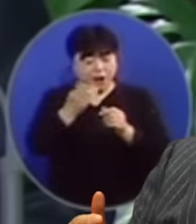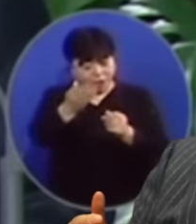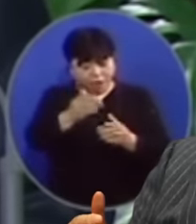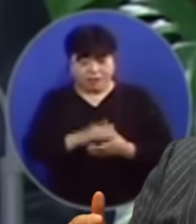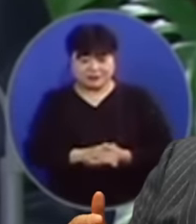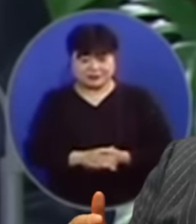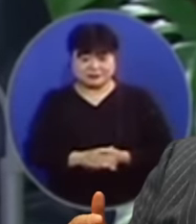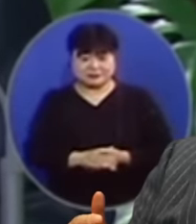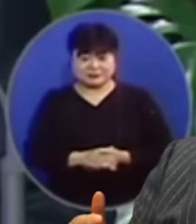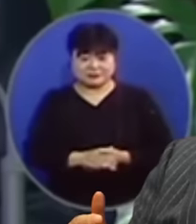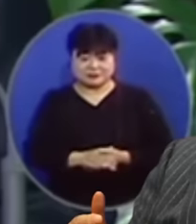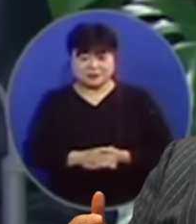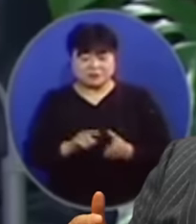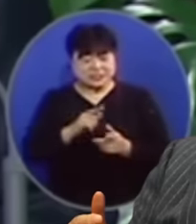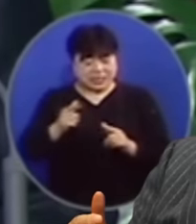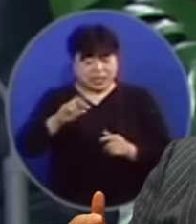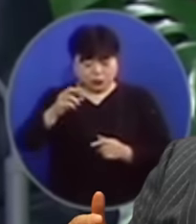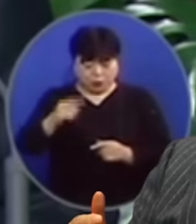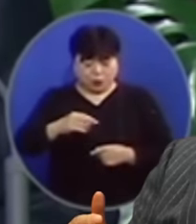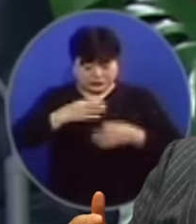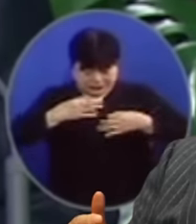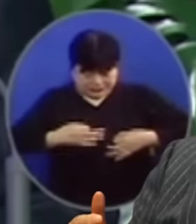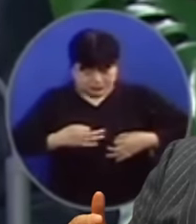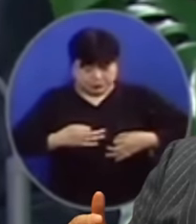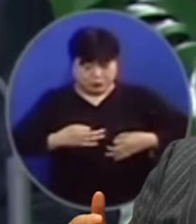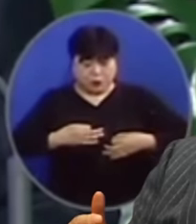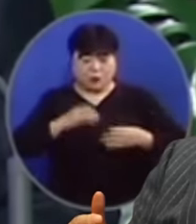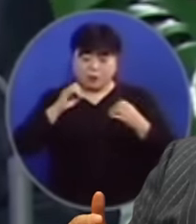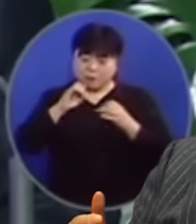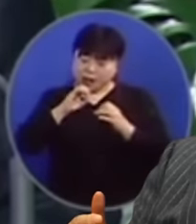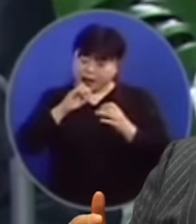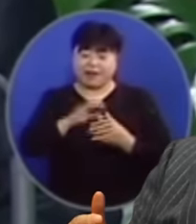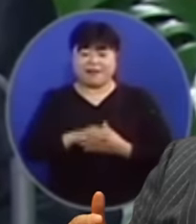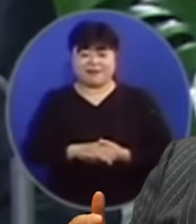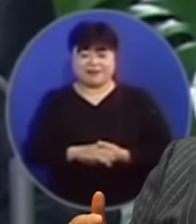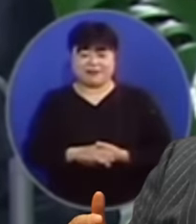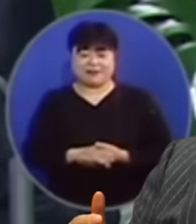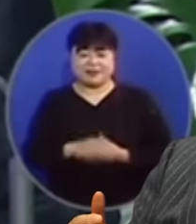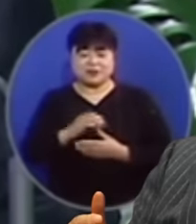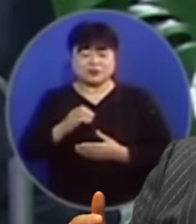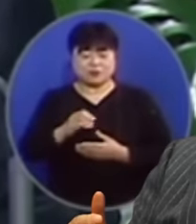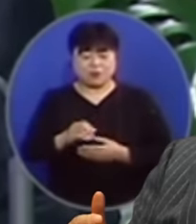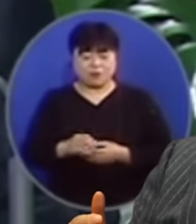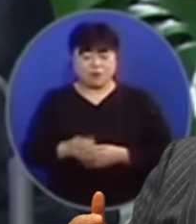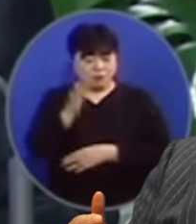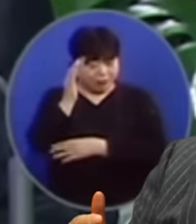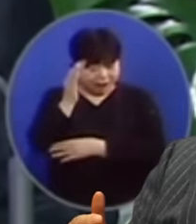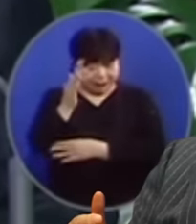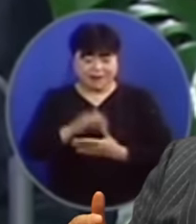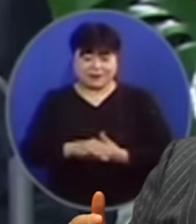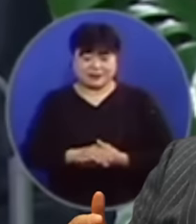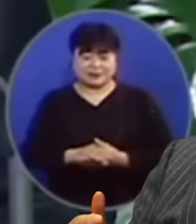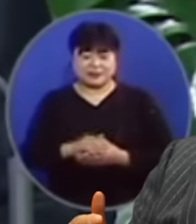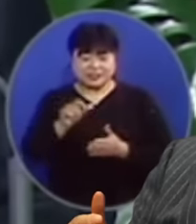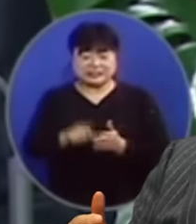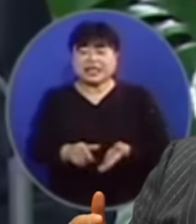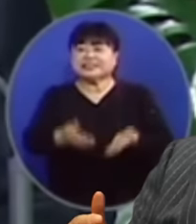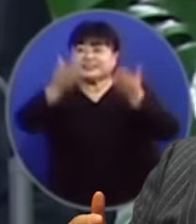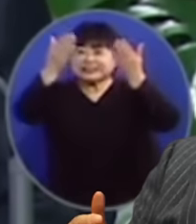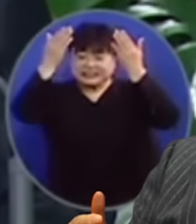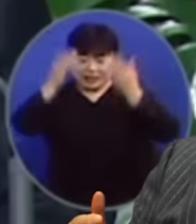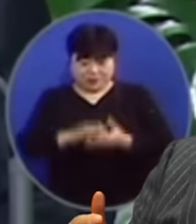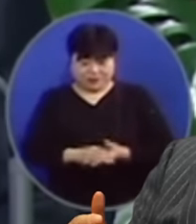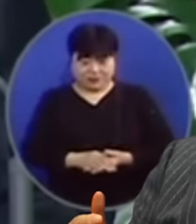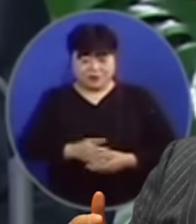하십시오. 아무도 안 들어주거든 여러분 자신을 보고 이야기하십시오. 이웃을 보고 이야기하십시오. 세월이 흘러가면